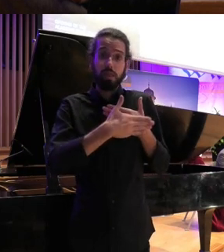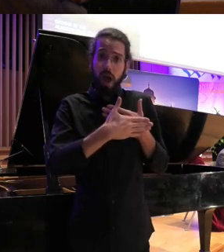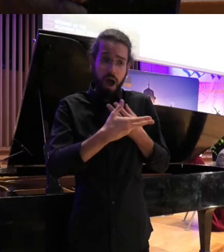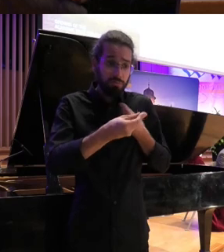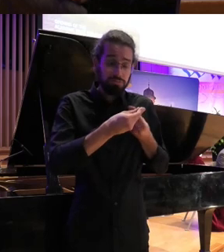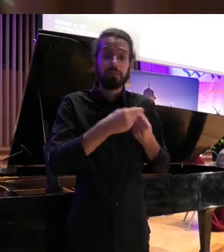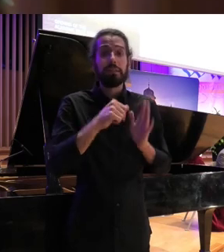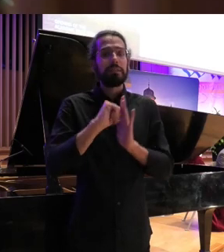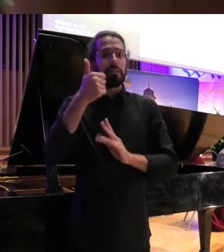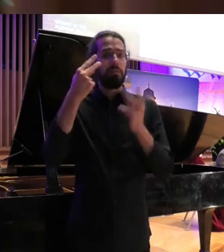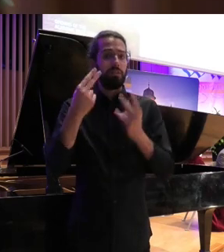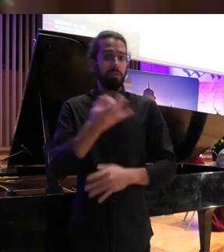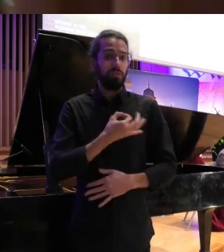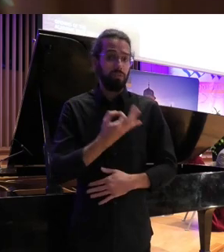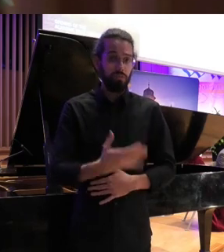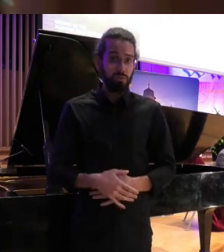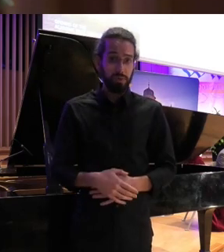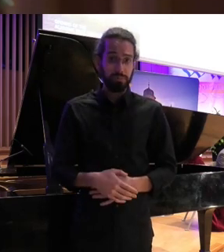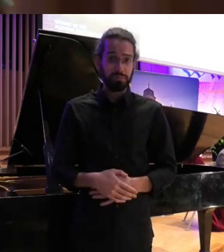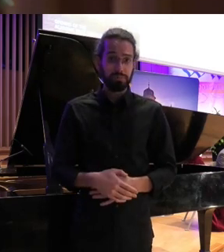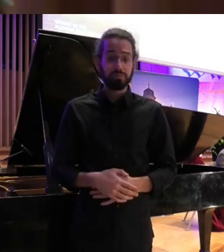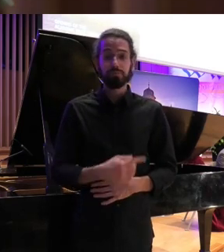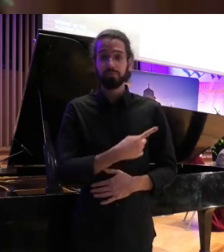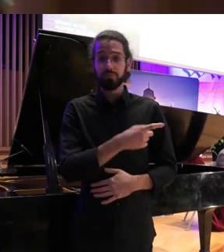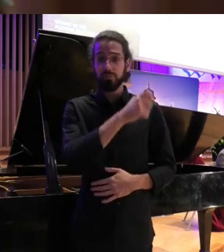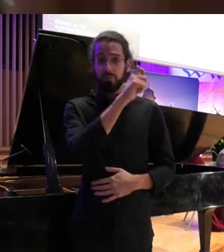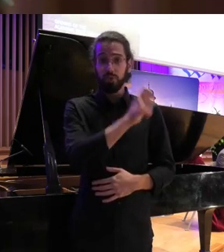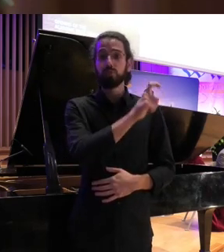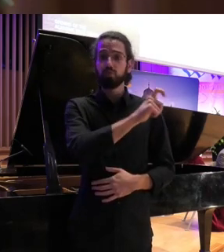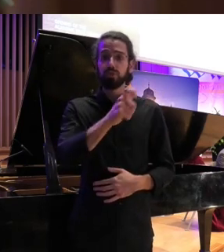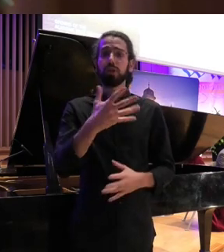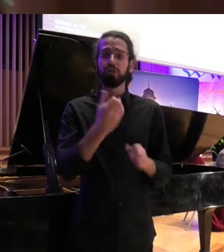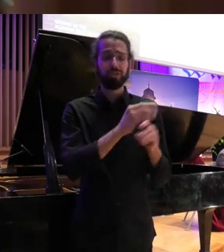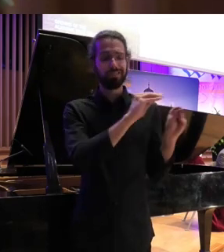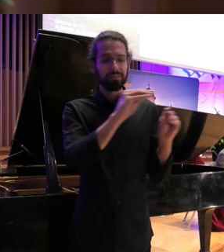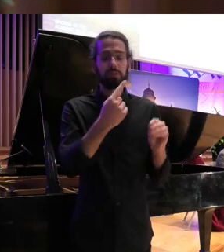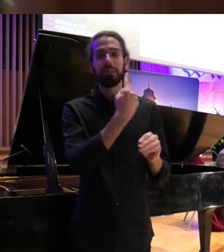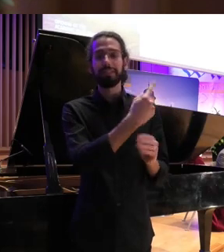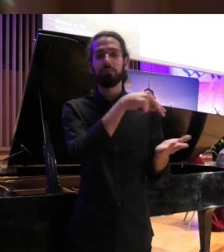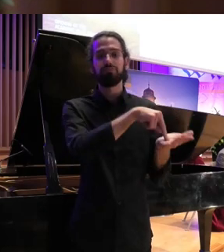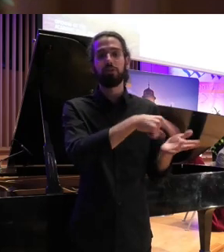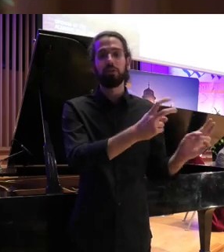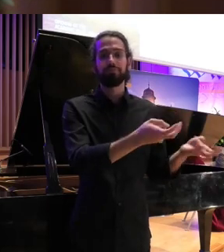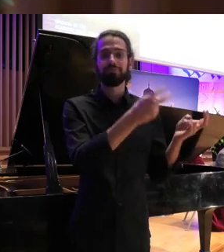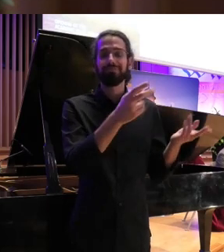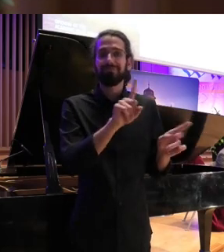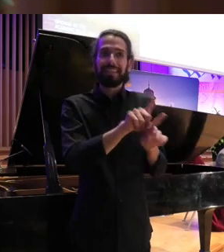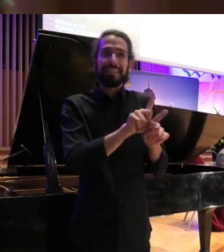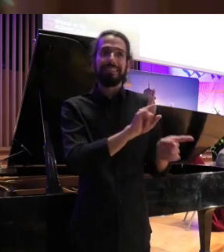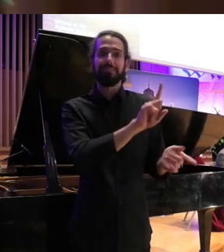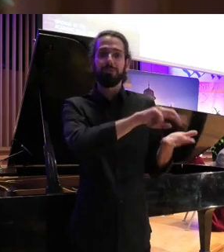Sachen, und dass wir auch die Studierenden zur Selbstständigkeit erziehen oder sozusagen